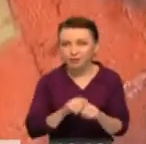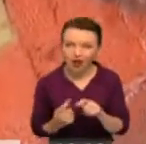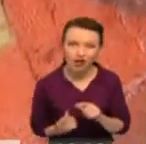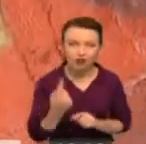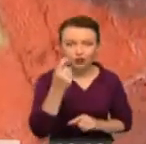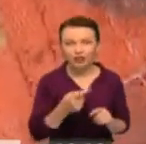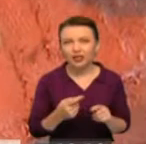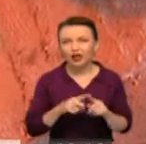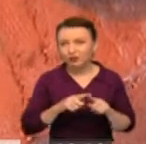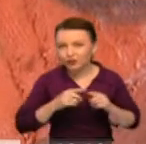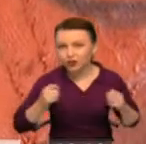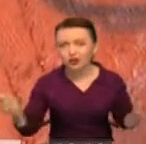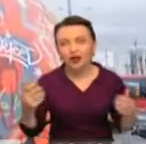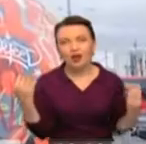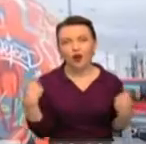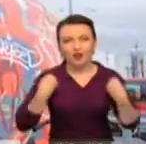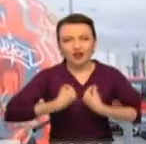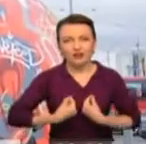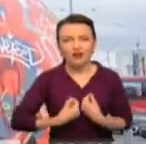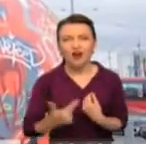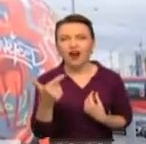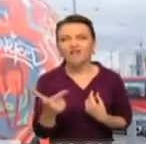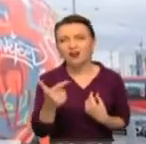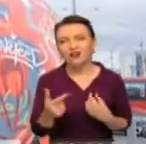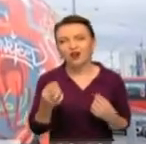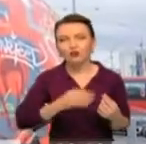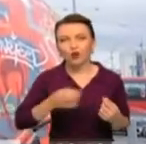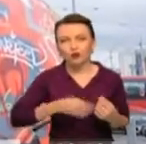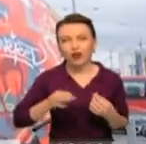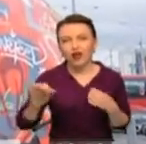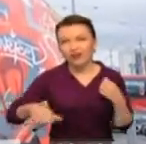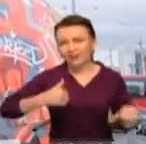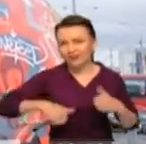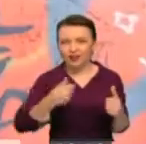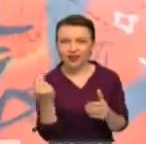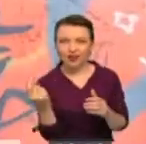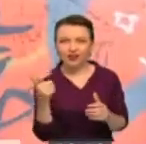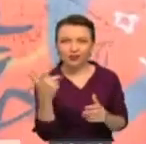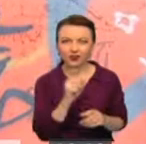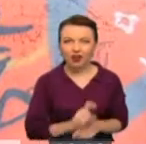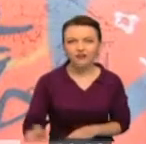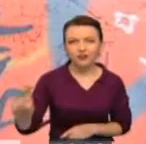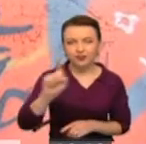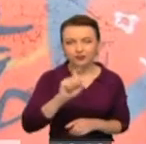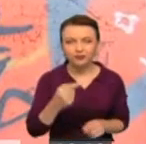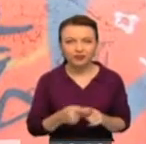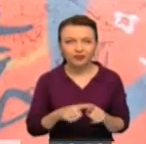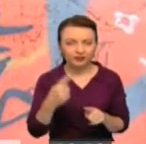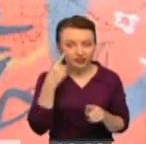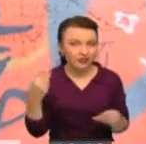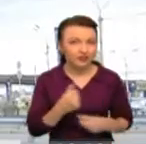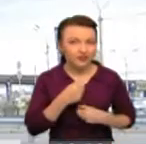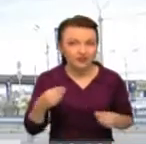шири, і одягнули його у гавайську сорочку з візерунками у стилі графіті. Друг приваблює чи не всіх перехожих,